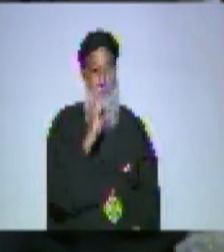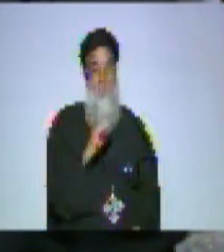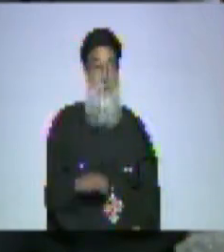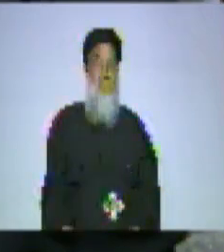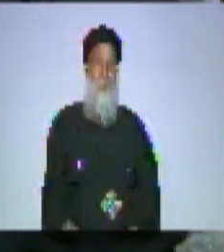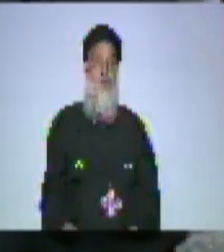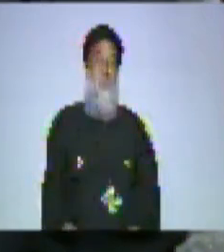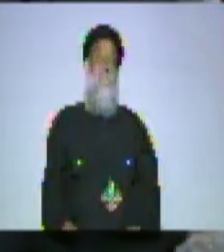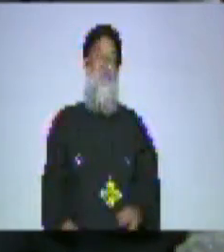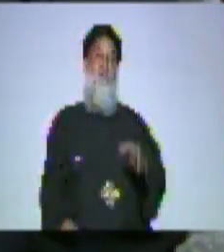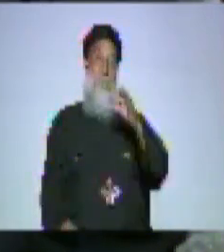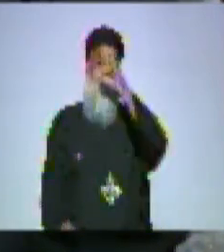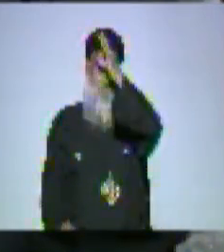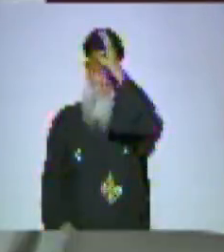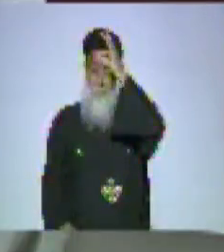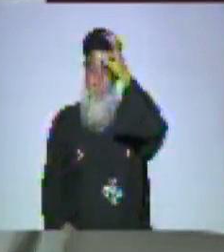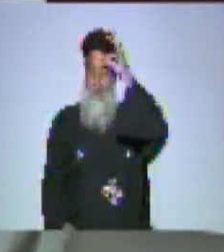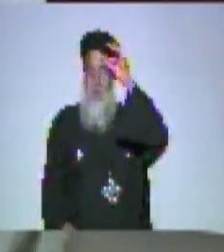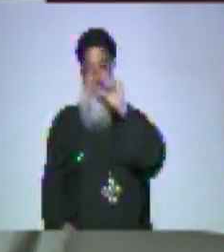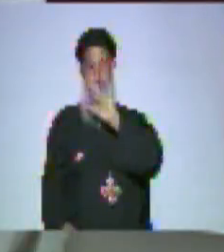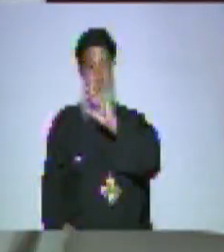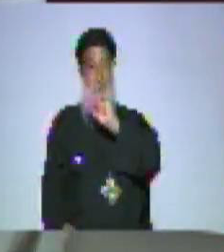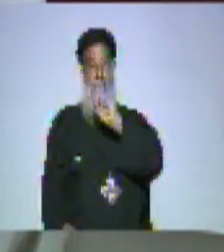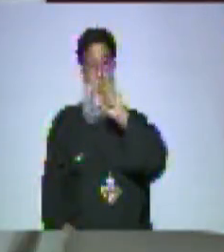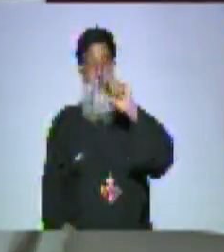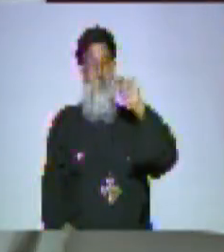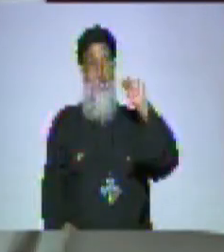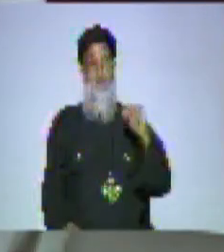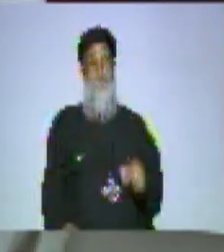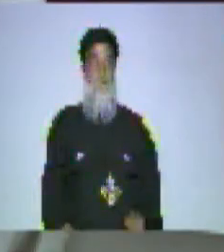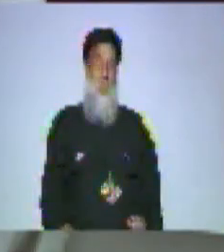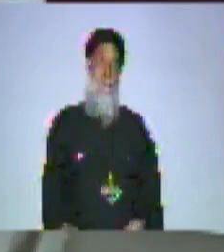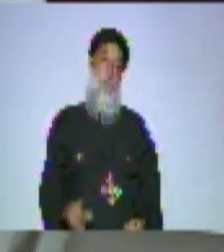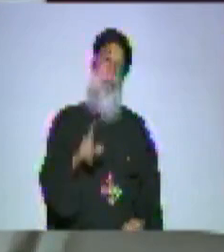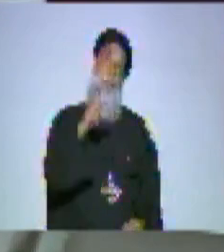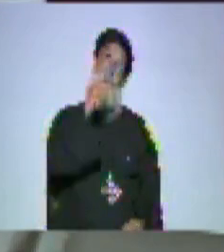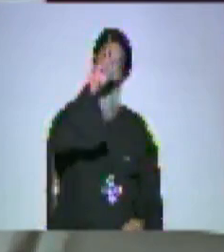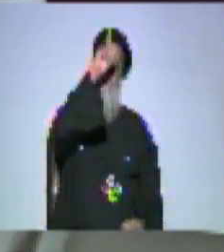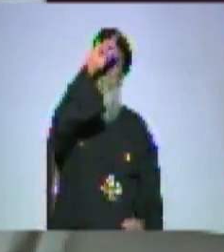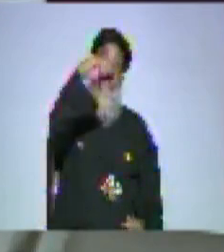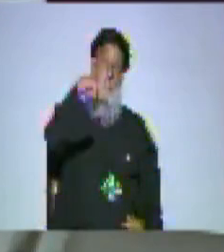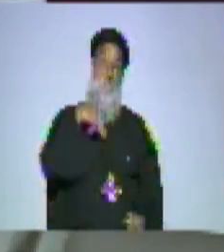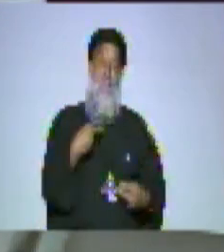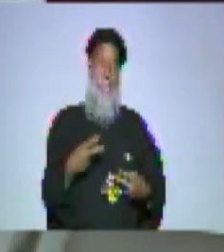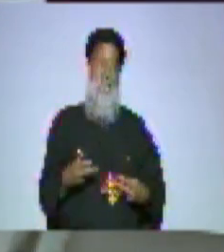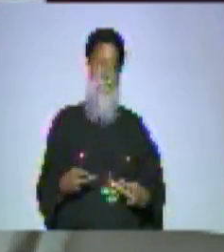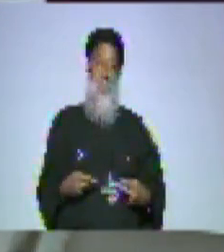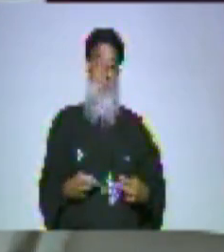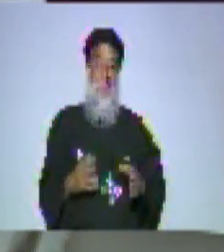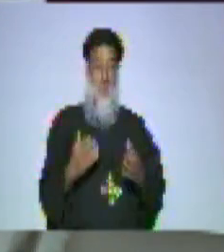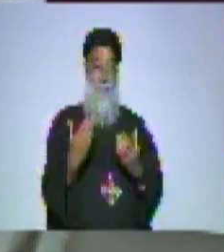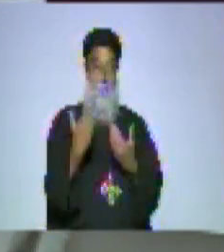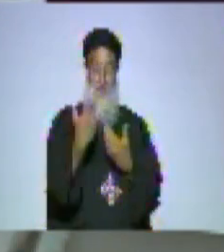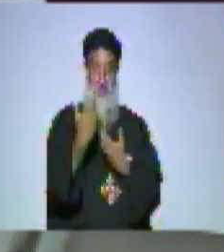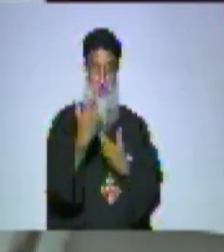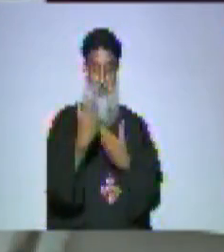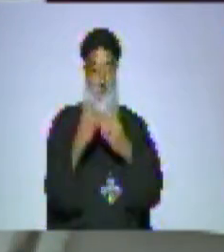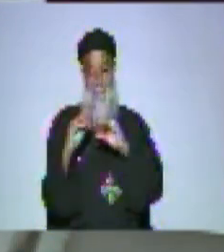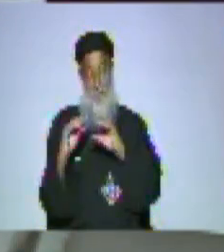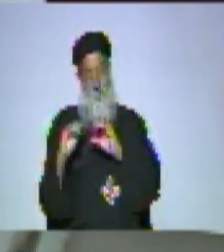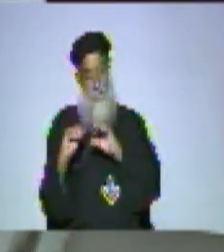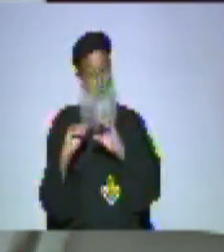يليق دي يعني معناها ان التدبير يوافق احتياج الانسان